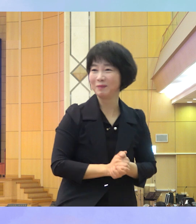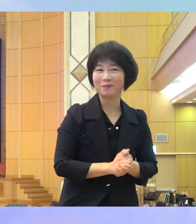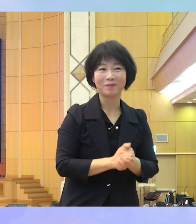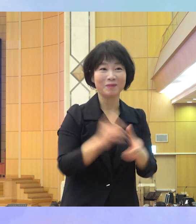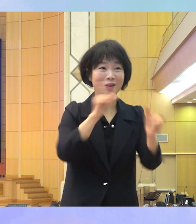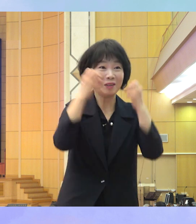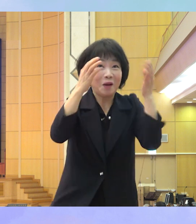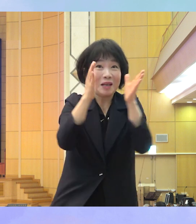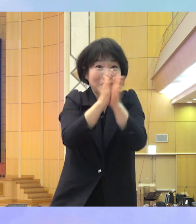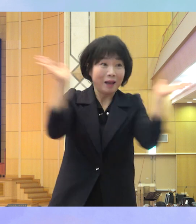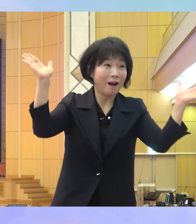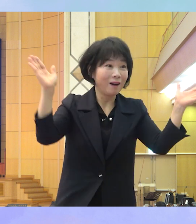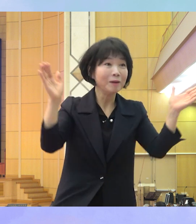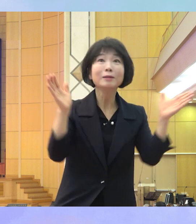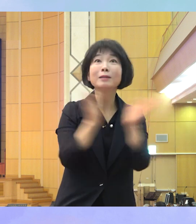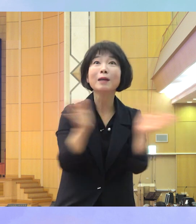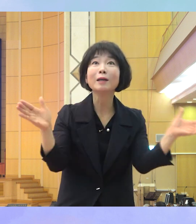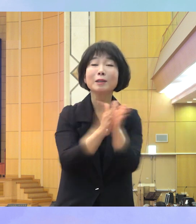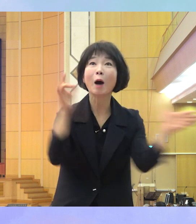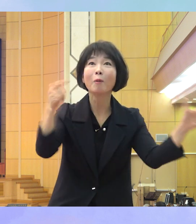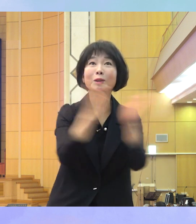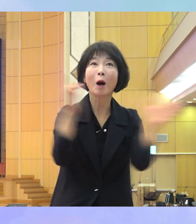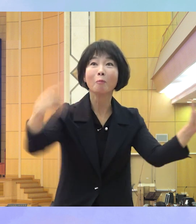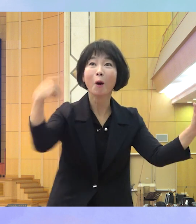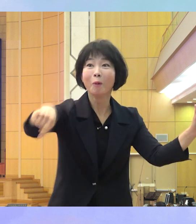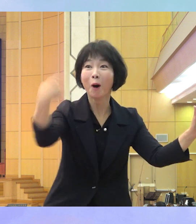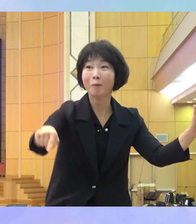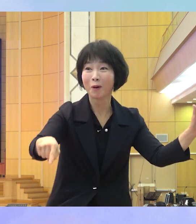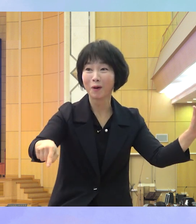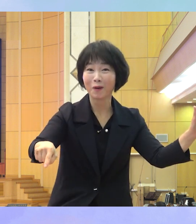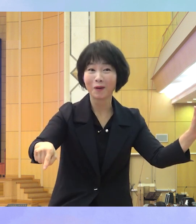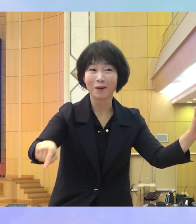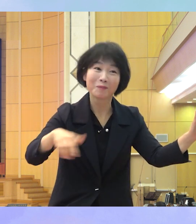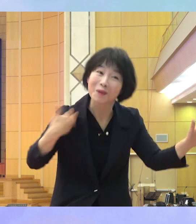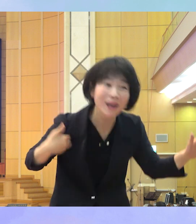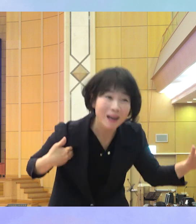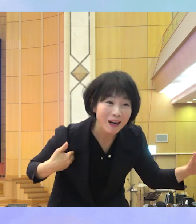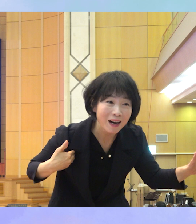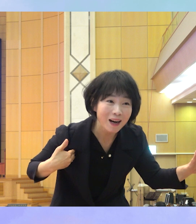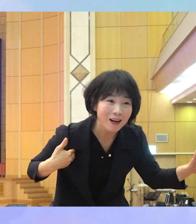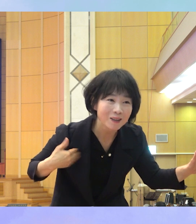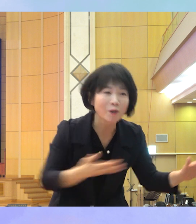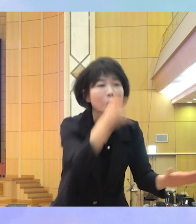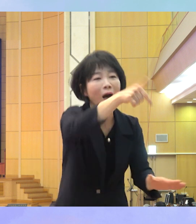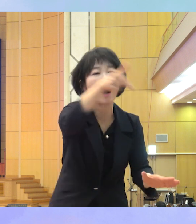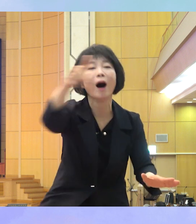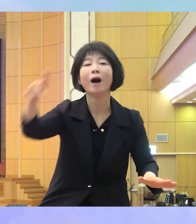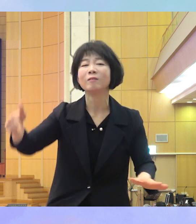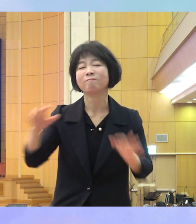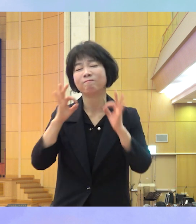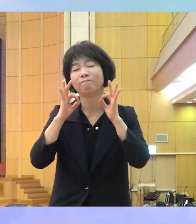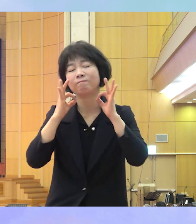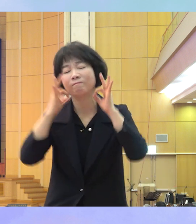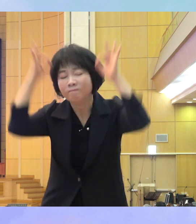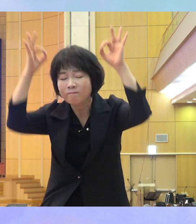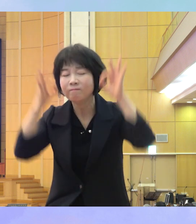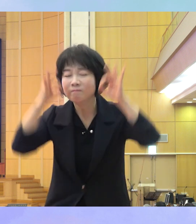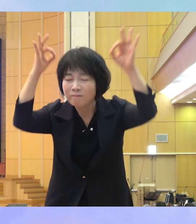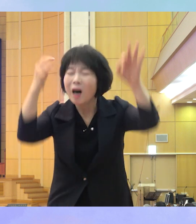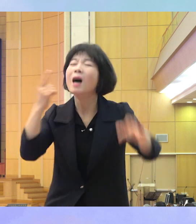뭐가 시작인지 모르겠지. 그래서 하나님이 이런 귀하고